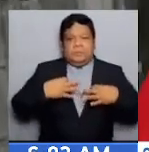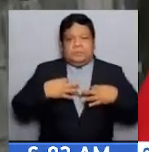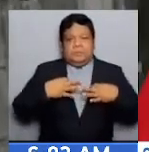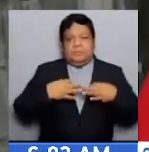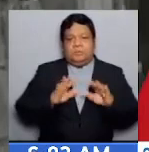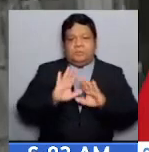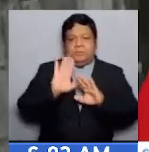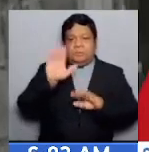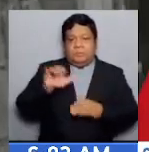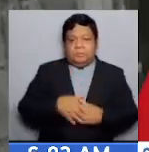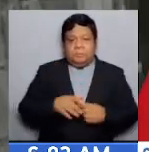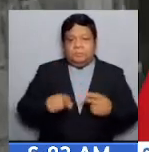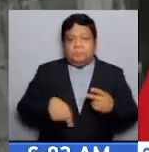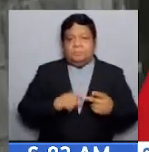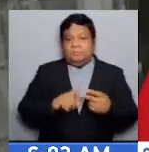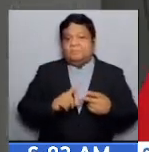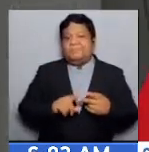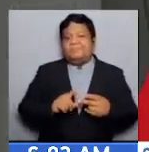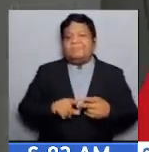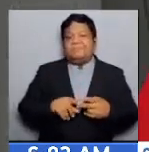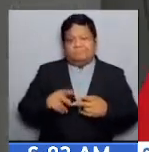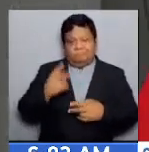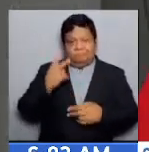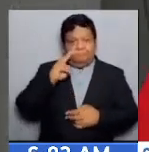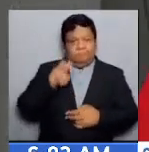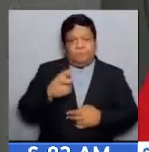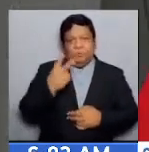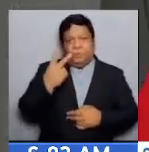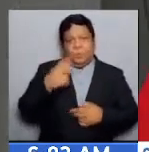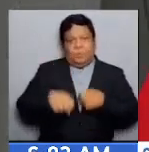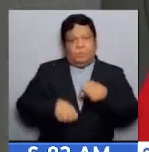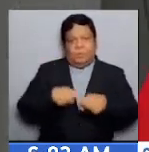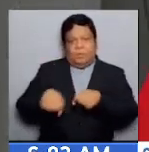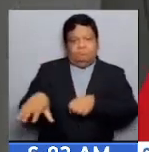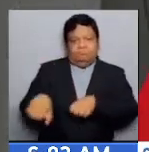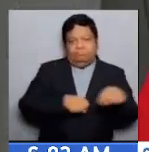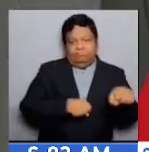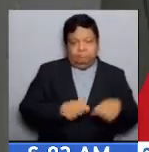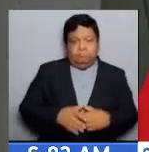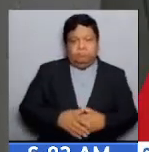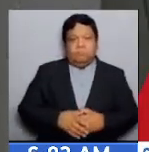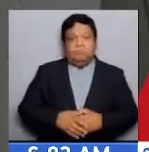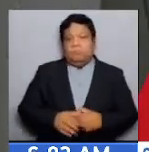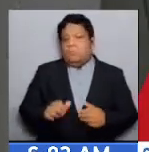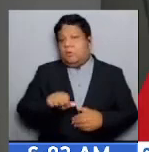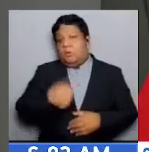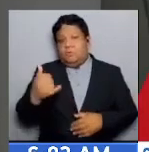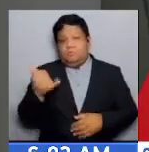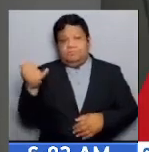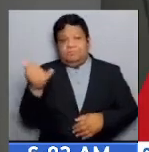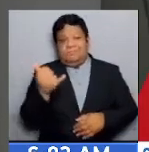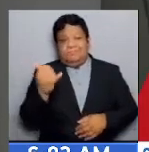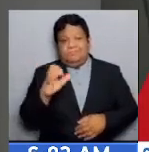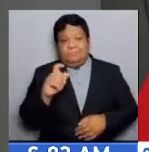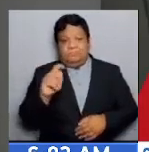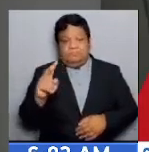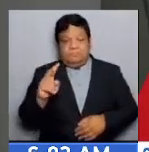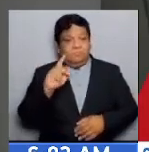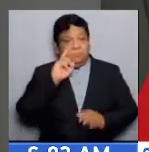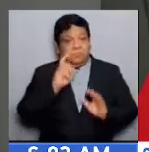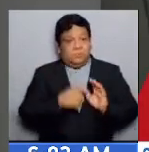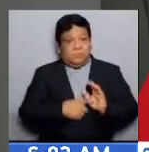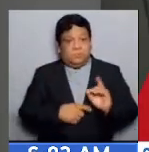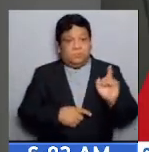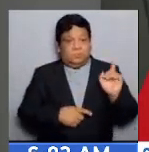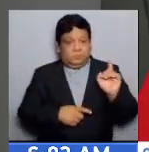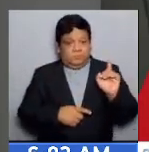sa mga lalaki ang dalawang bisikleta. Sa mas malapit ang koon ng CCTV, masdan ang paglapit ng isang lalaki sa mga nakaparadang